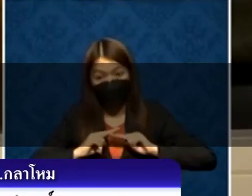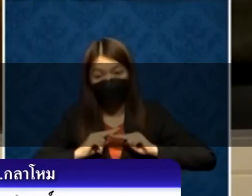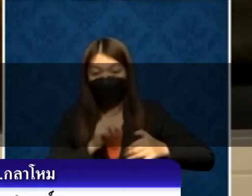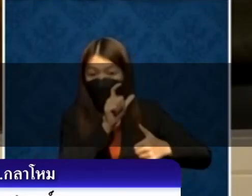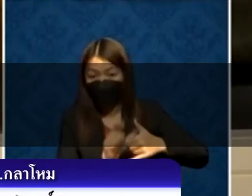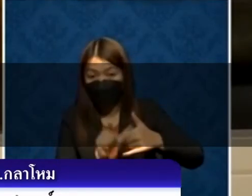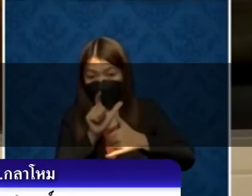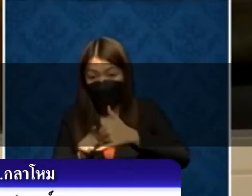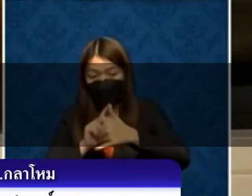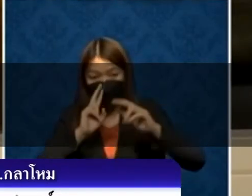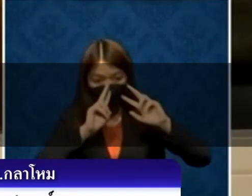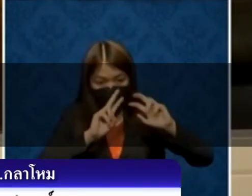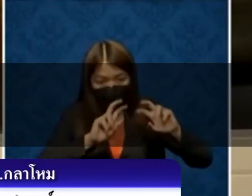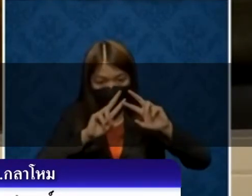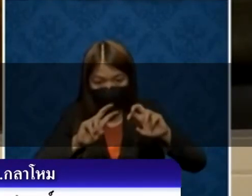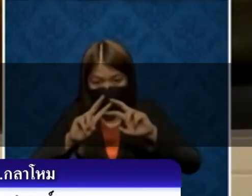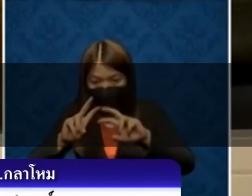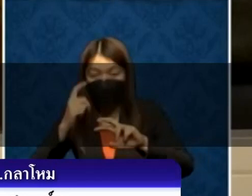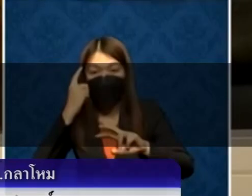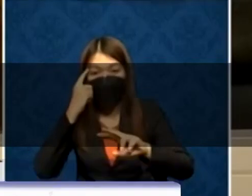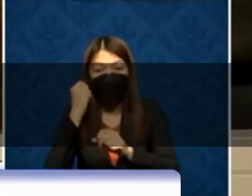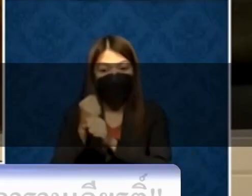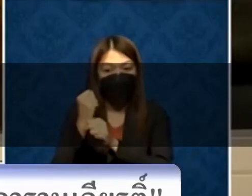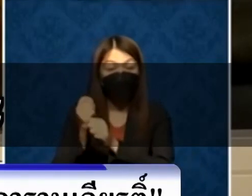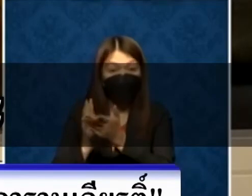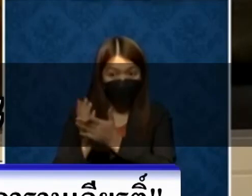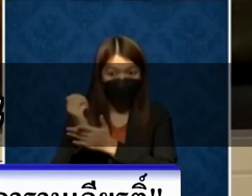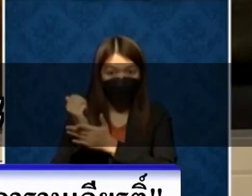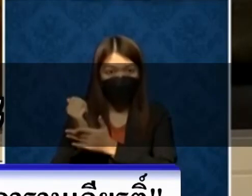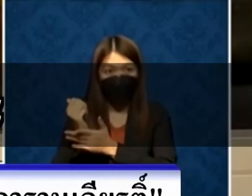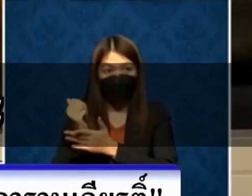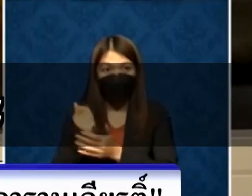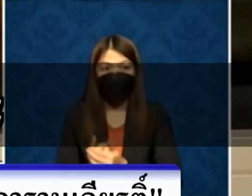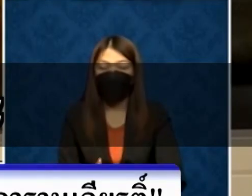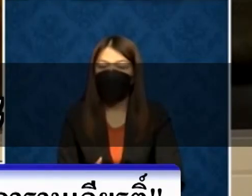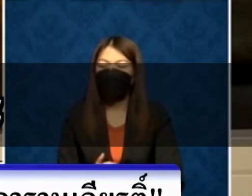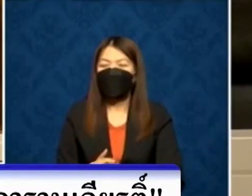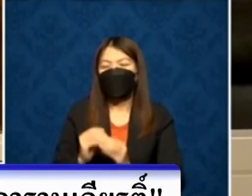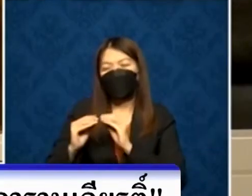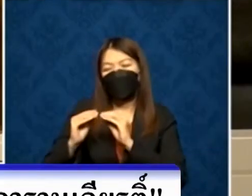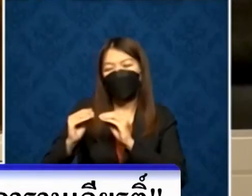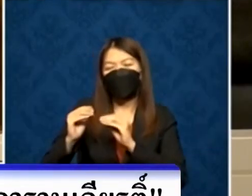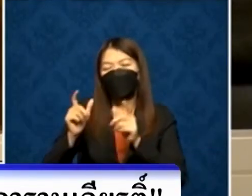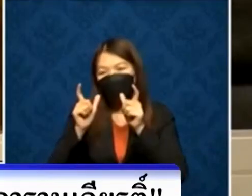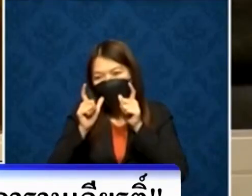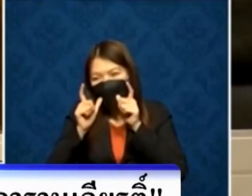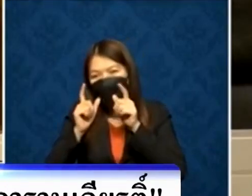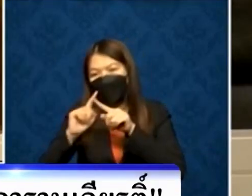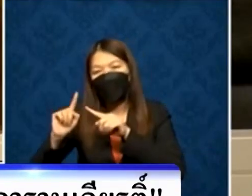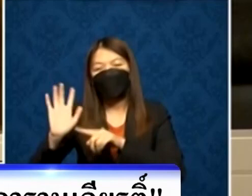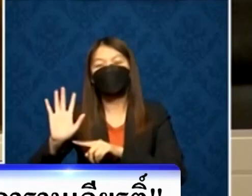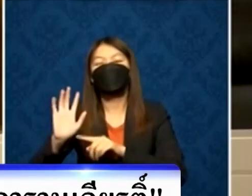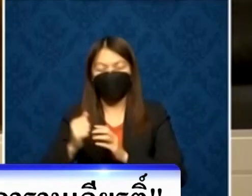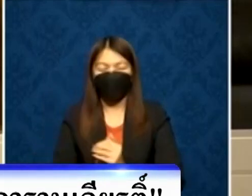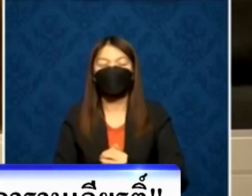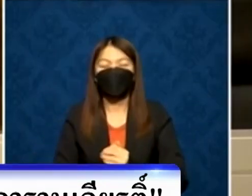ยมันถึงจะสำเร็จประเทศไทยใหญ่กว่ารามเกียรติ์เยอะ นี่ครับปรากฏว่าผู้สื่อข่าวไปส